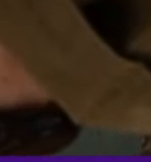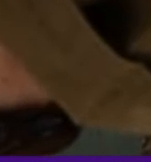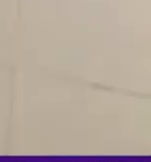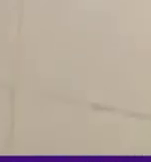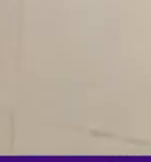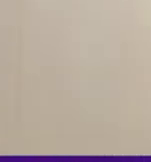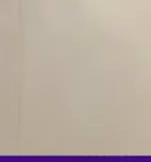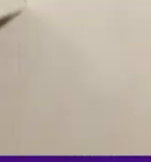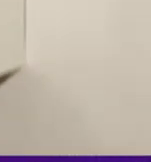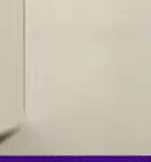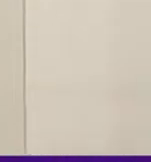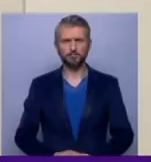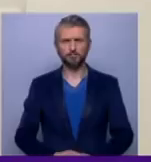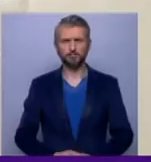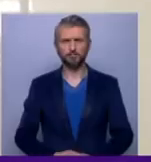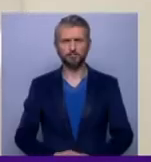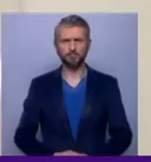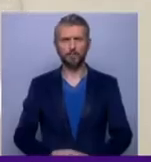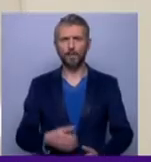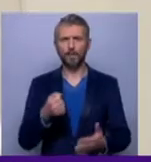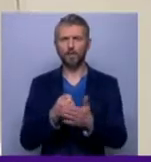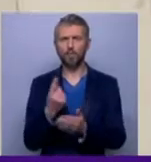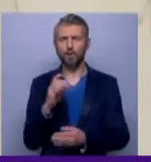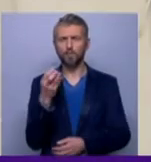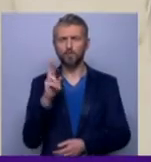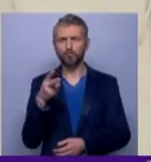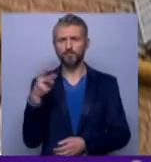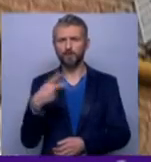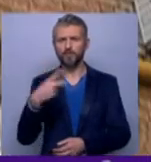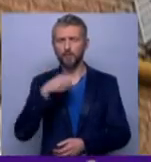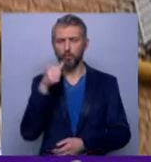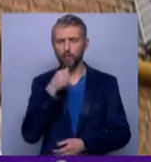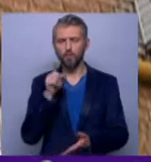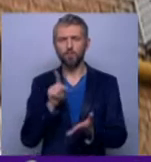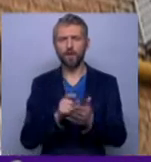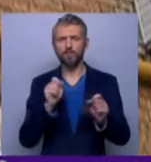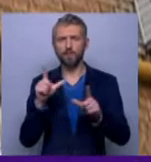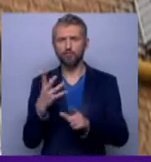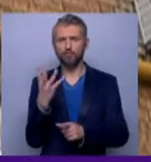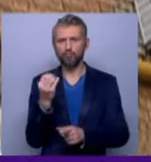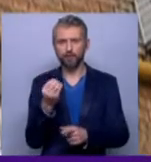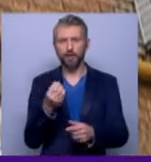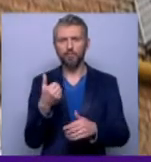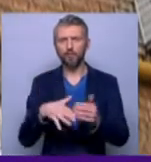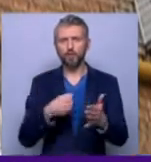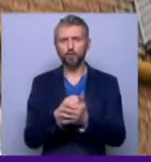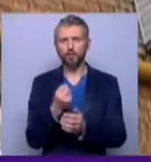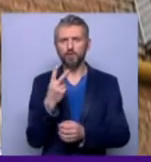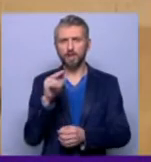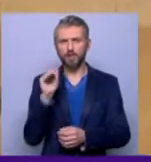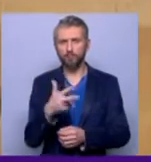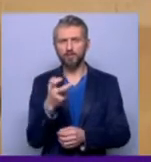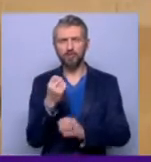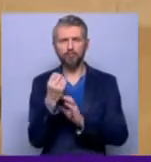лапках новин. До 1 січня 2020 року вона має вирости ще вже до 12